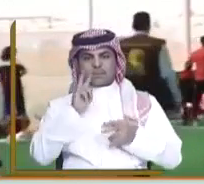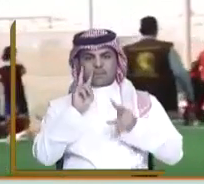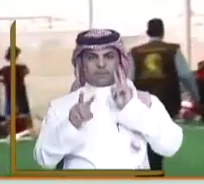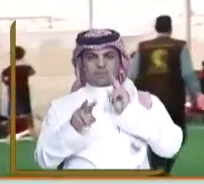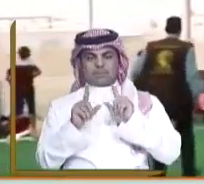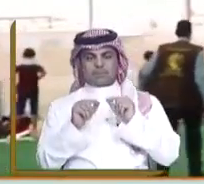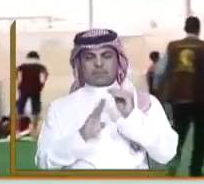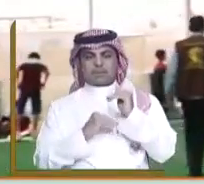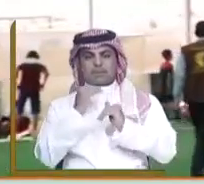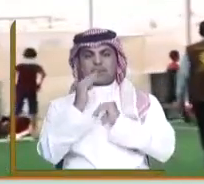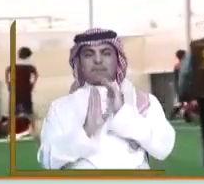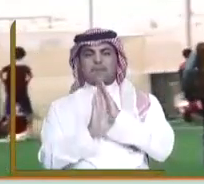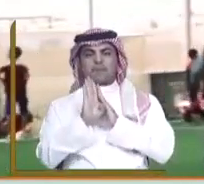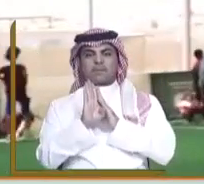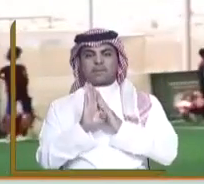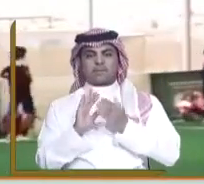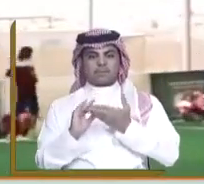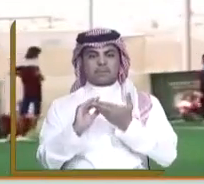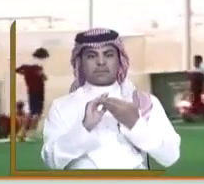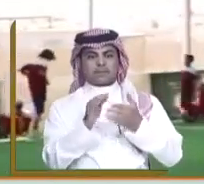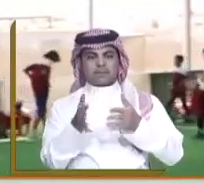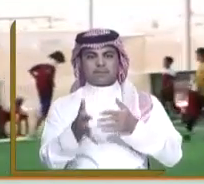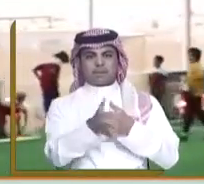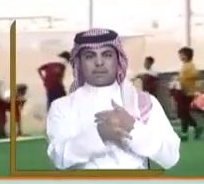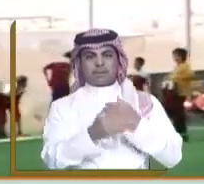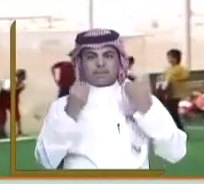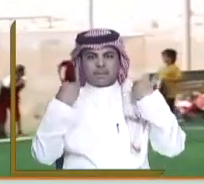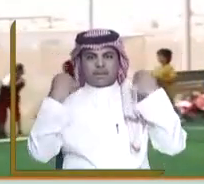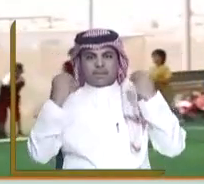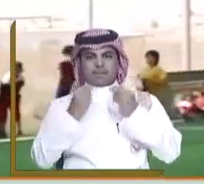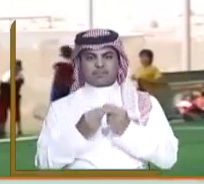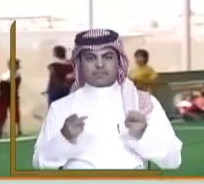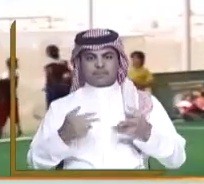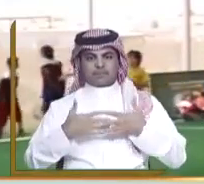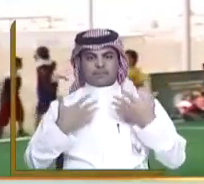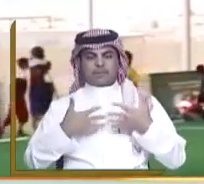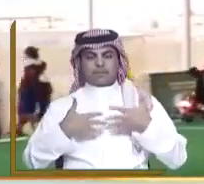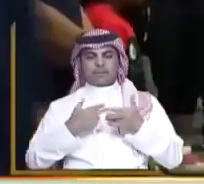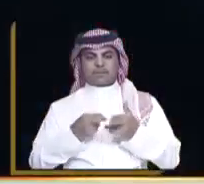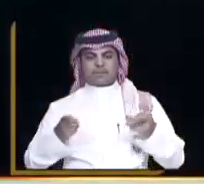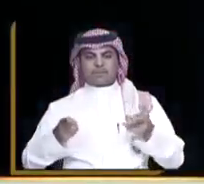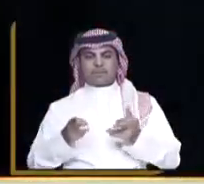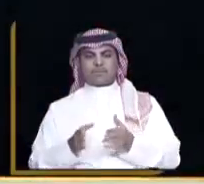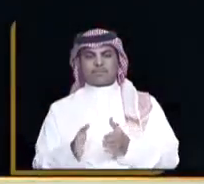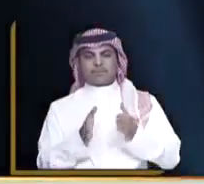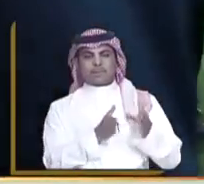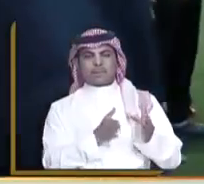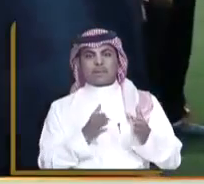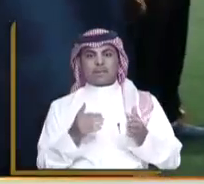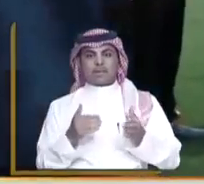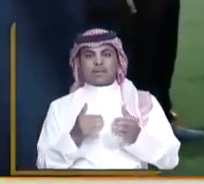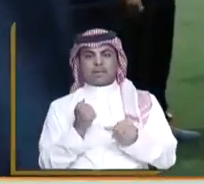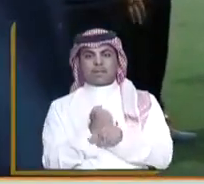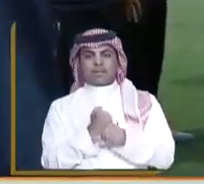خطوات كبيره جدا لا مساعده هذا الجيل من الاطفال على حق الطبيعي بممارسه كره القدم لا يقتصر عمل